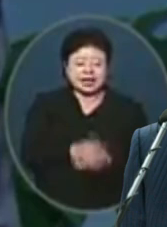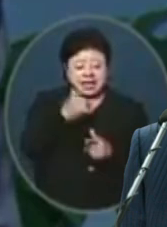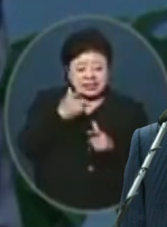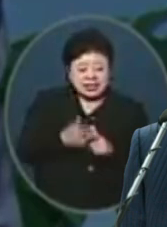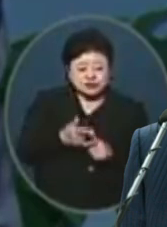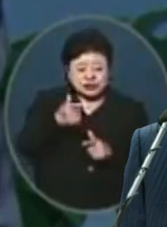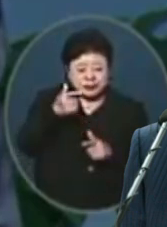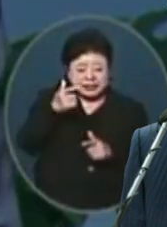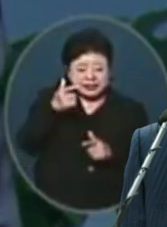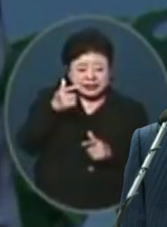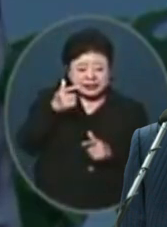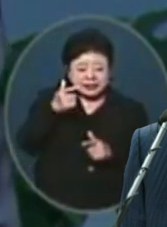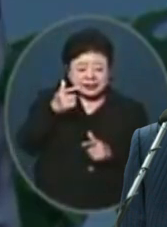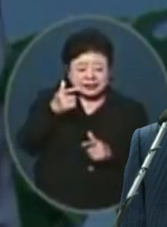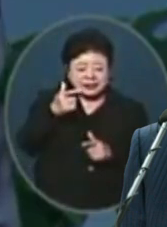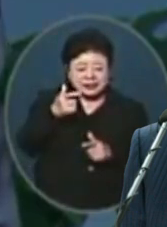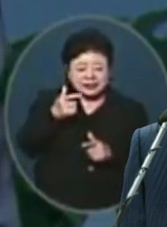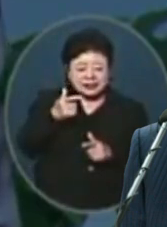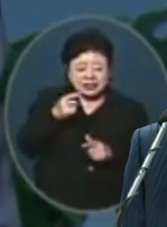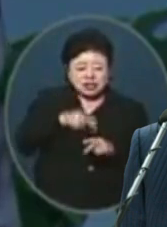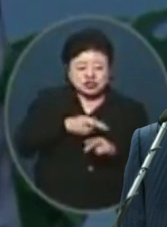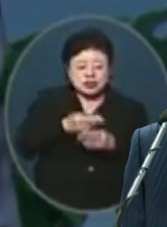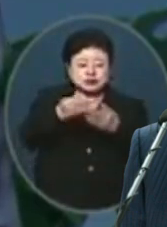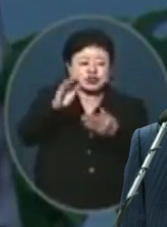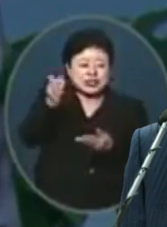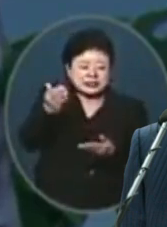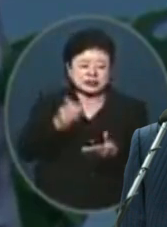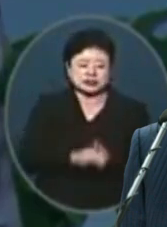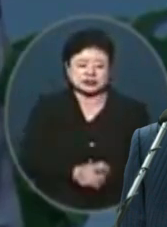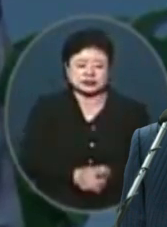예수님이 제물이 되신 것은